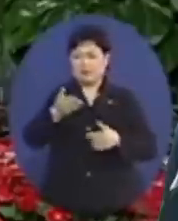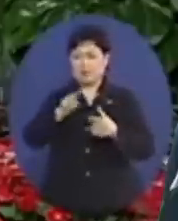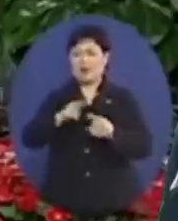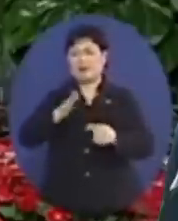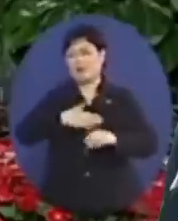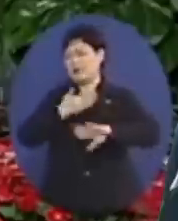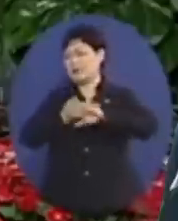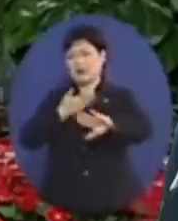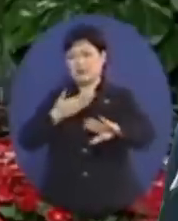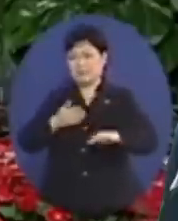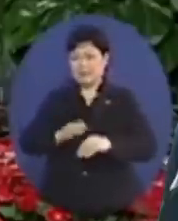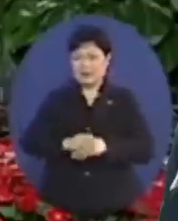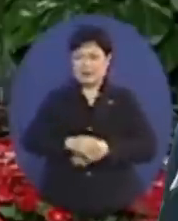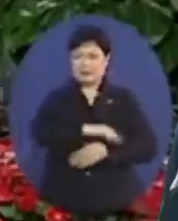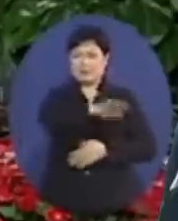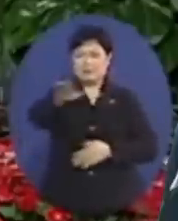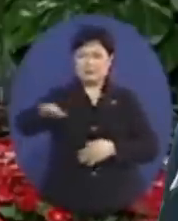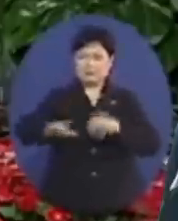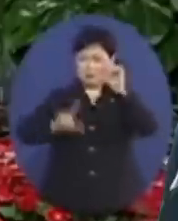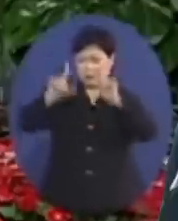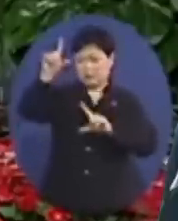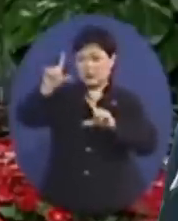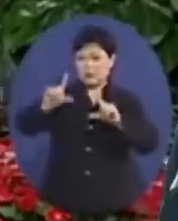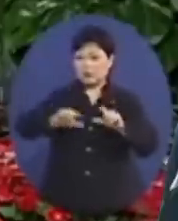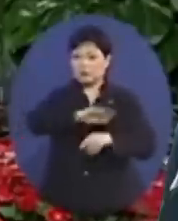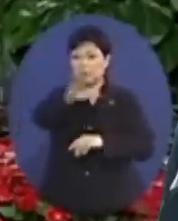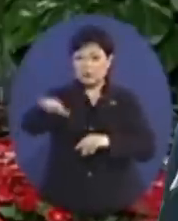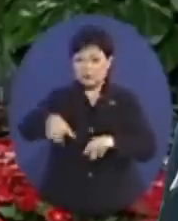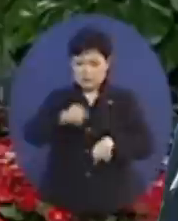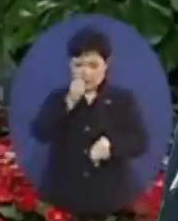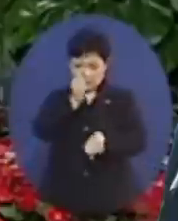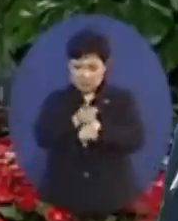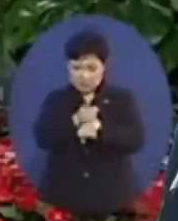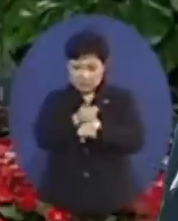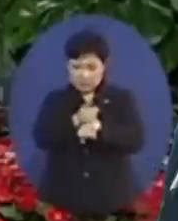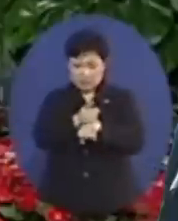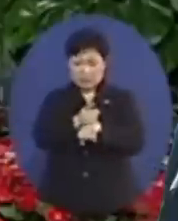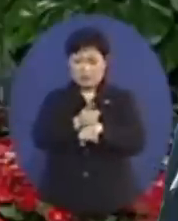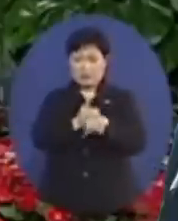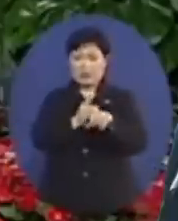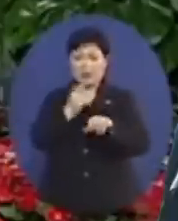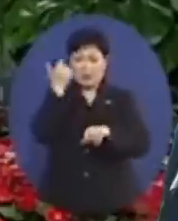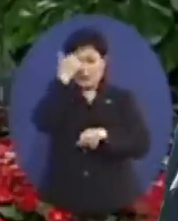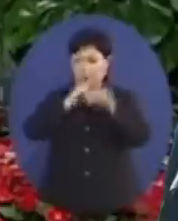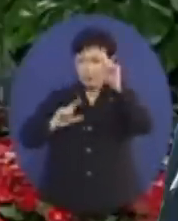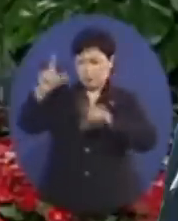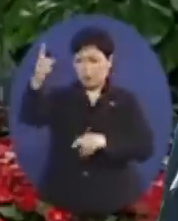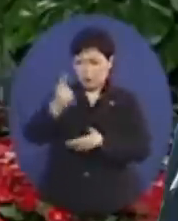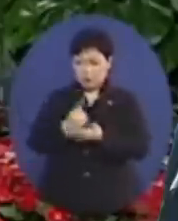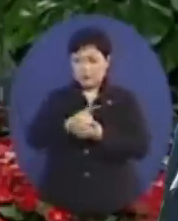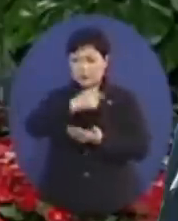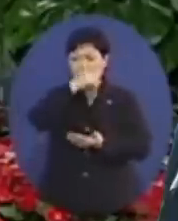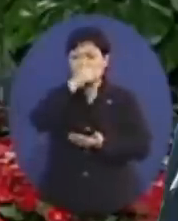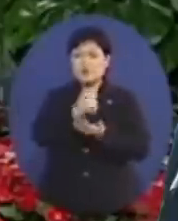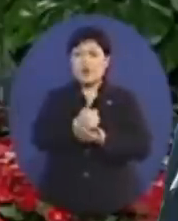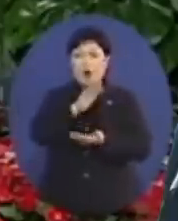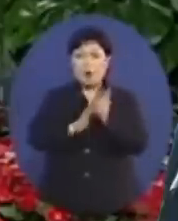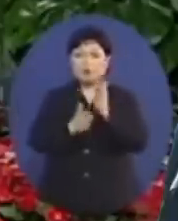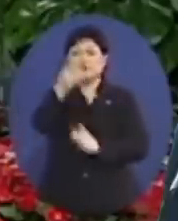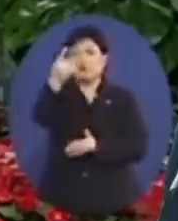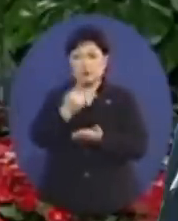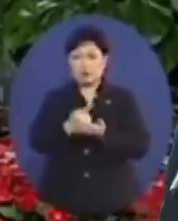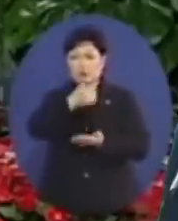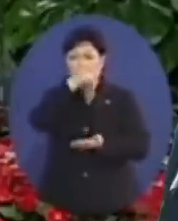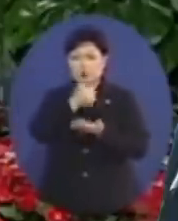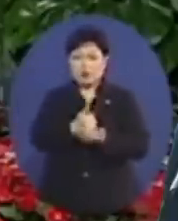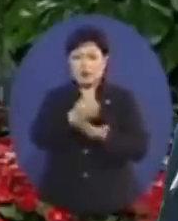우리 형상으로 오셨지만은 죄 없이 왔어요. 죄의 값이 사망이지요. 그럼 예수님은